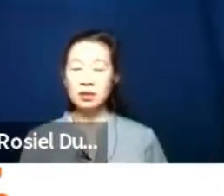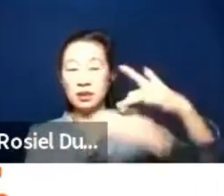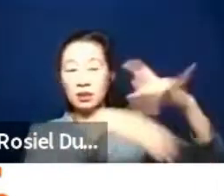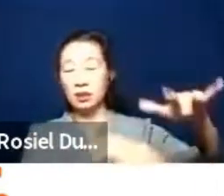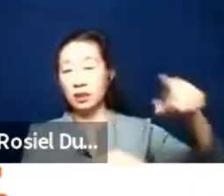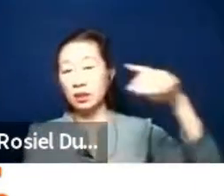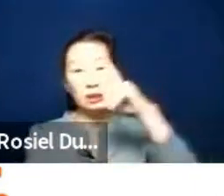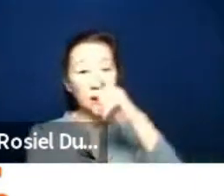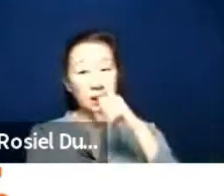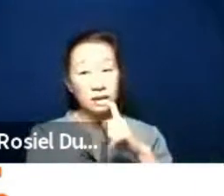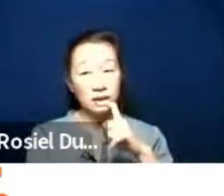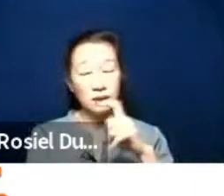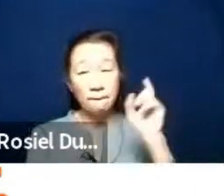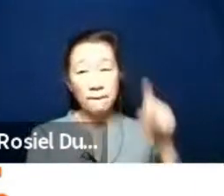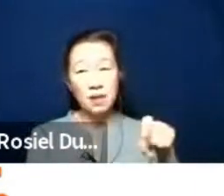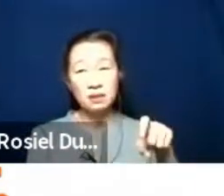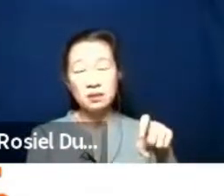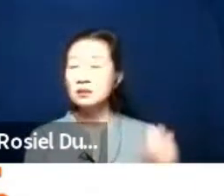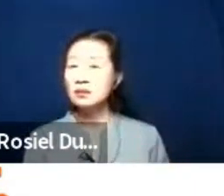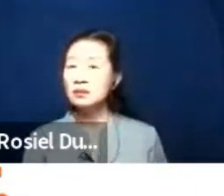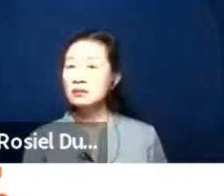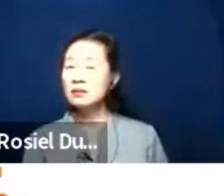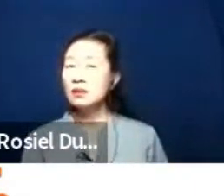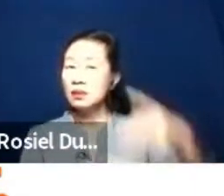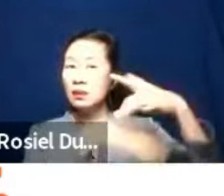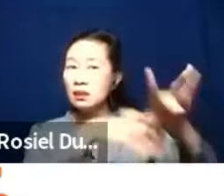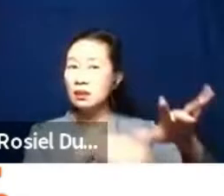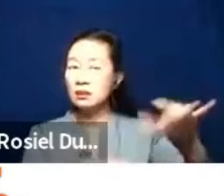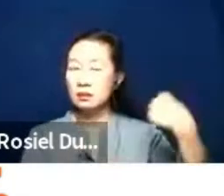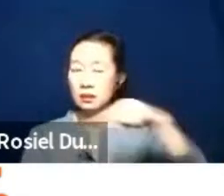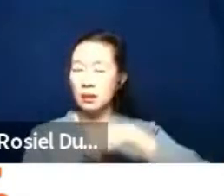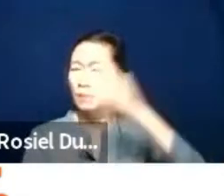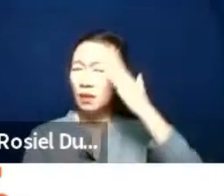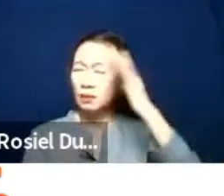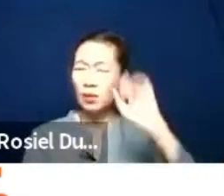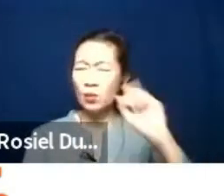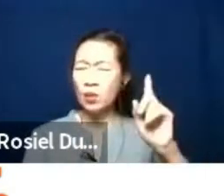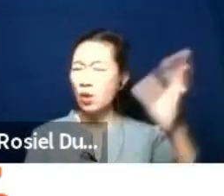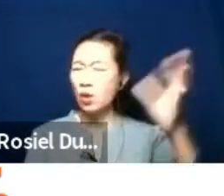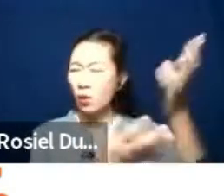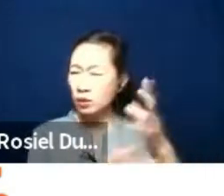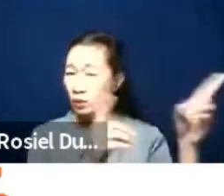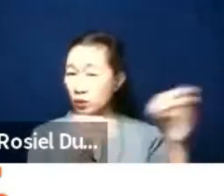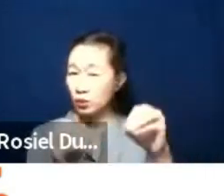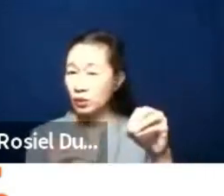age. Dapat maaga nating malaman, no, kung ano ba yung gustong gawin